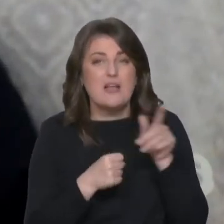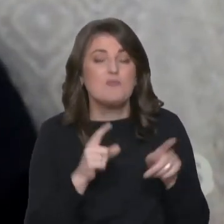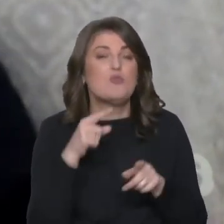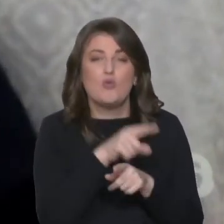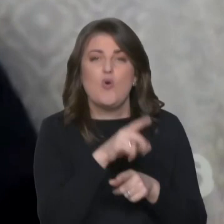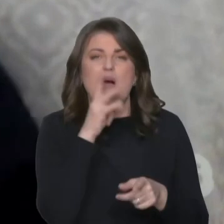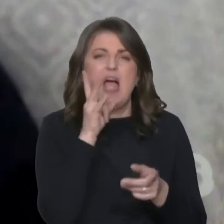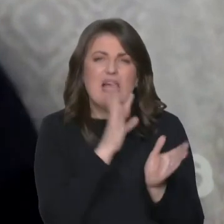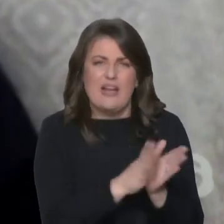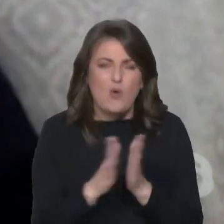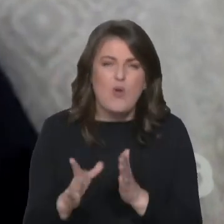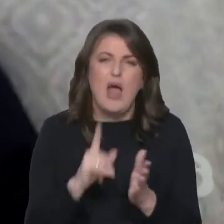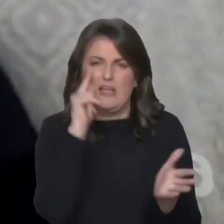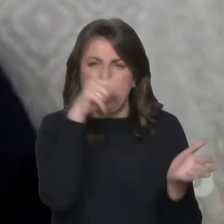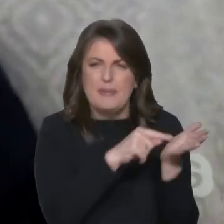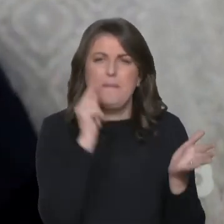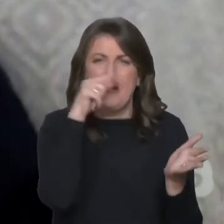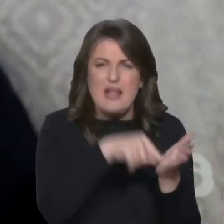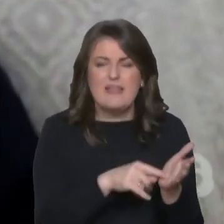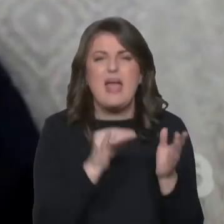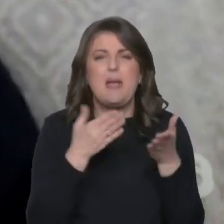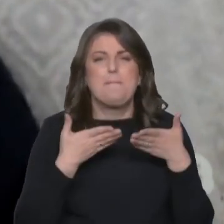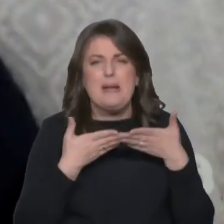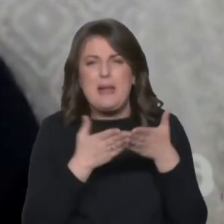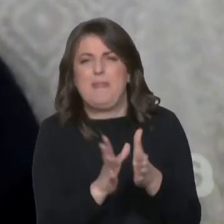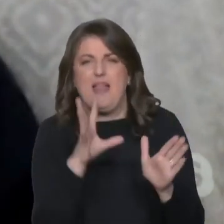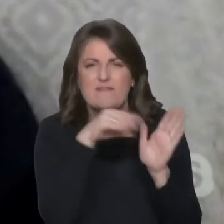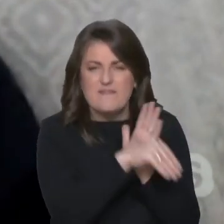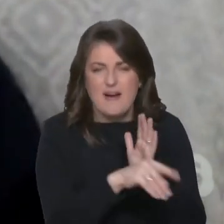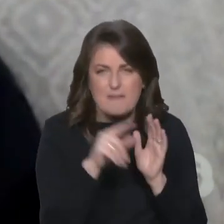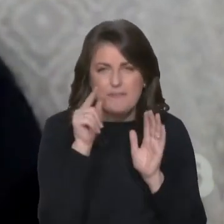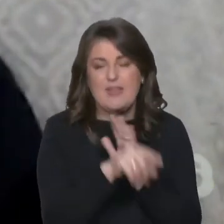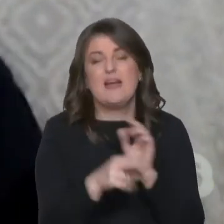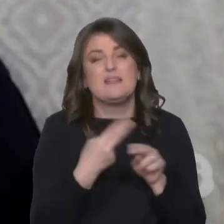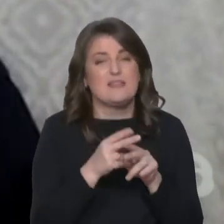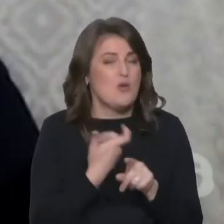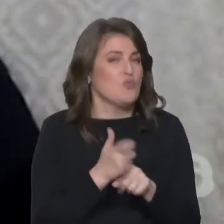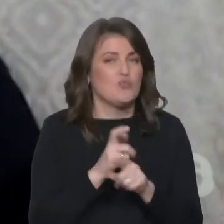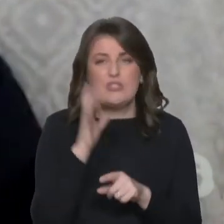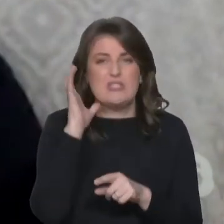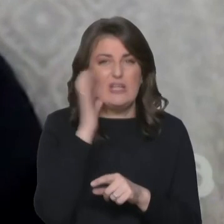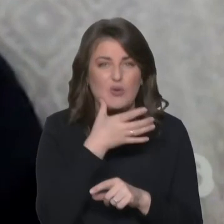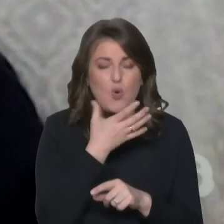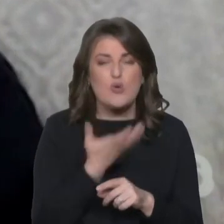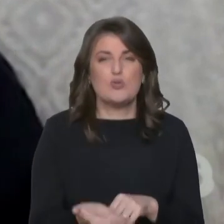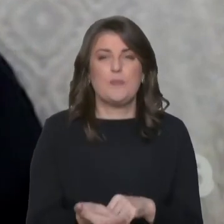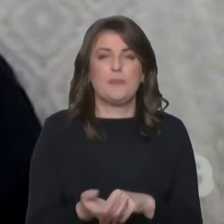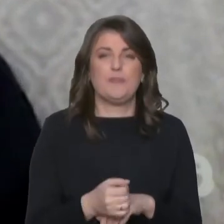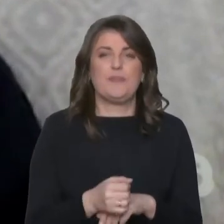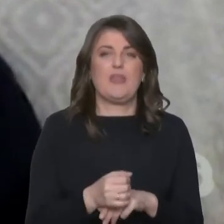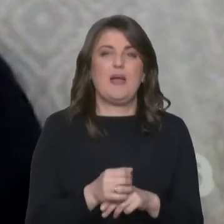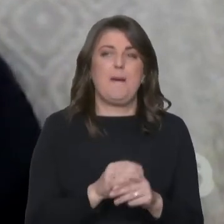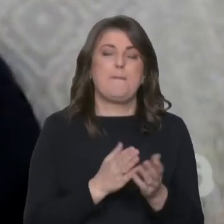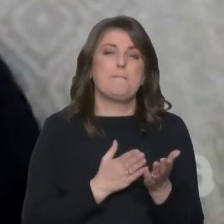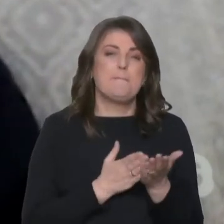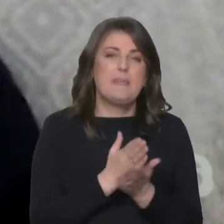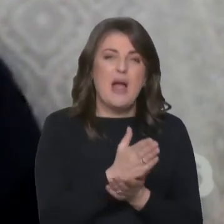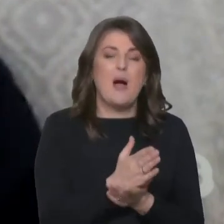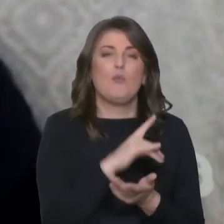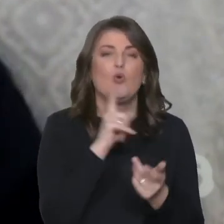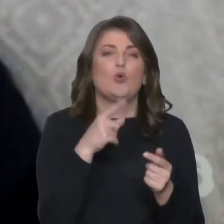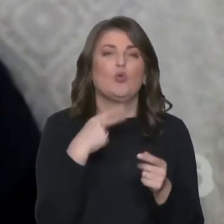туди регулярно і прилітає, і припливає. І це досить серйозно. Прямують до